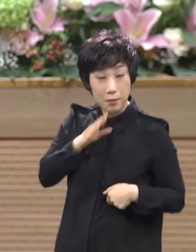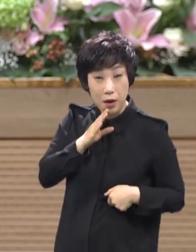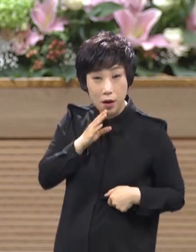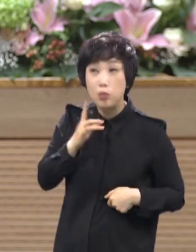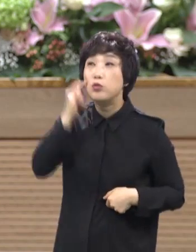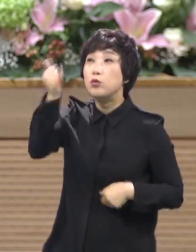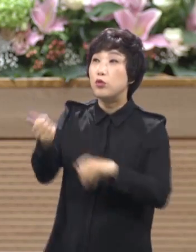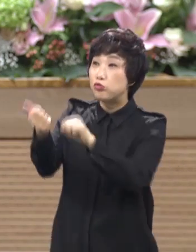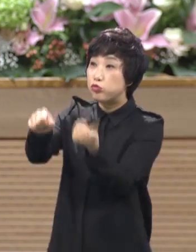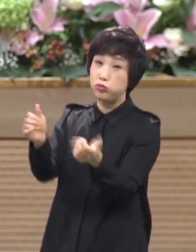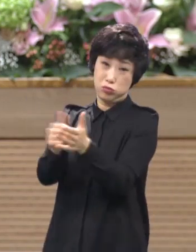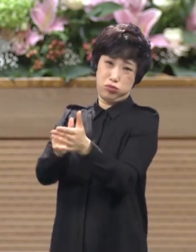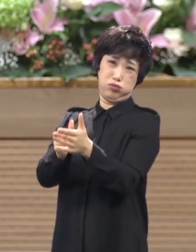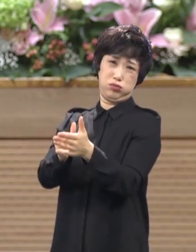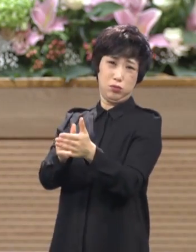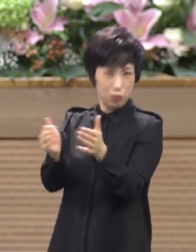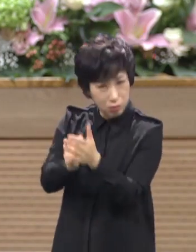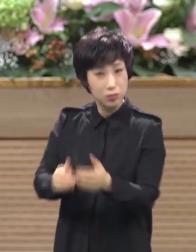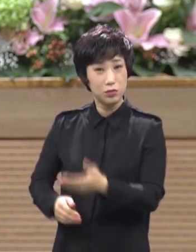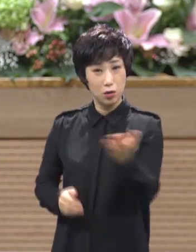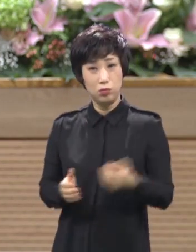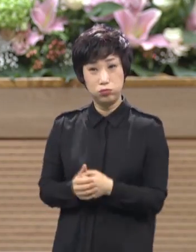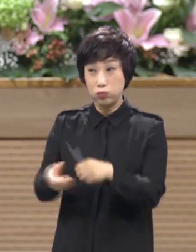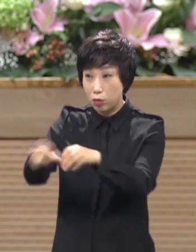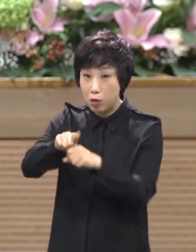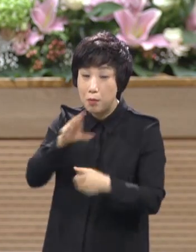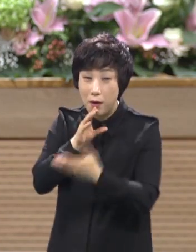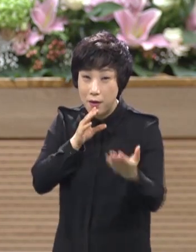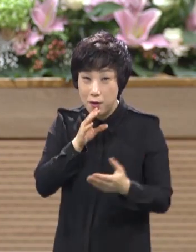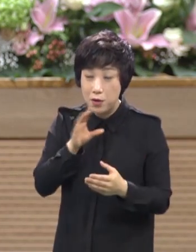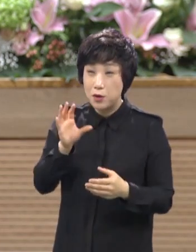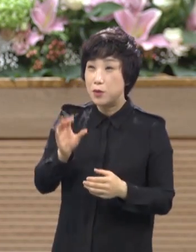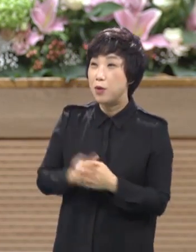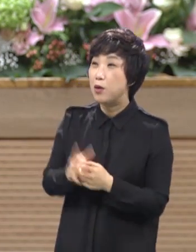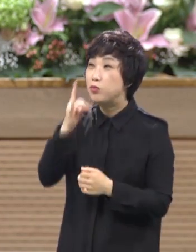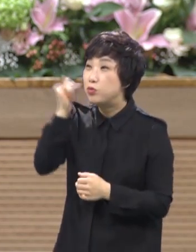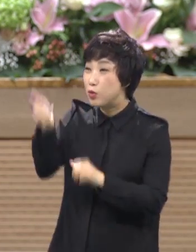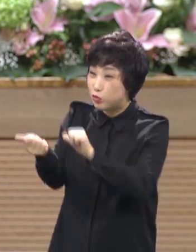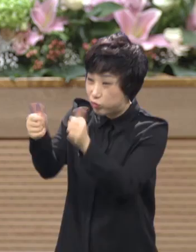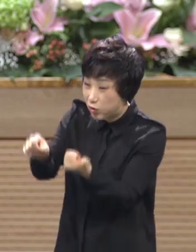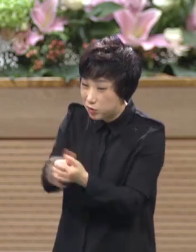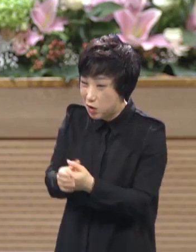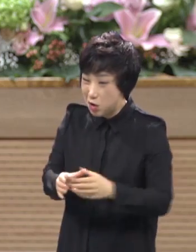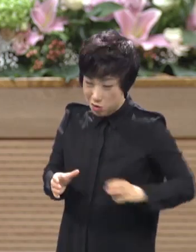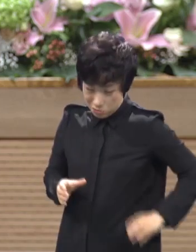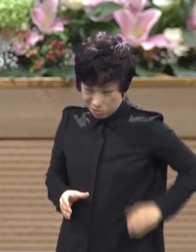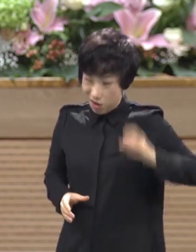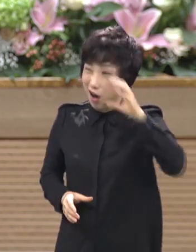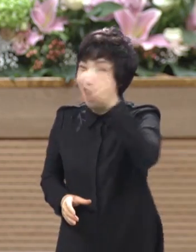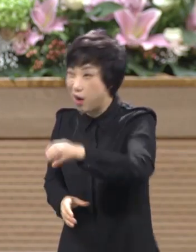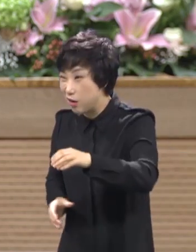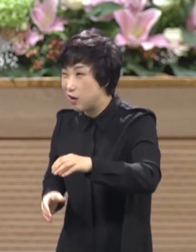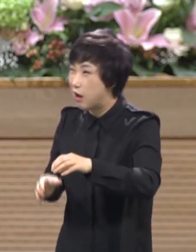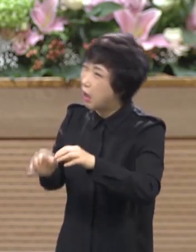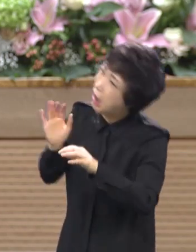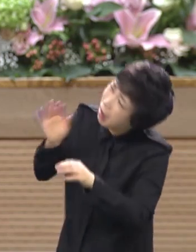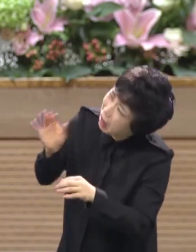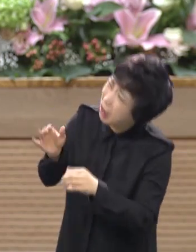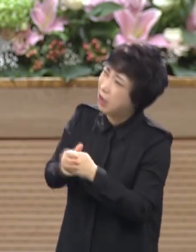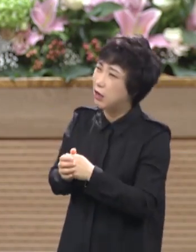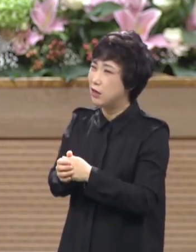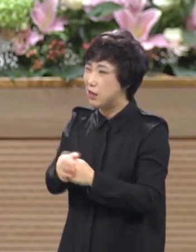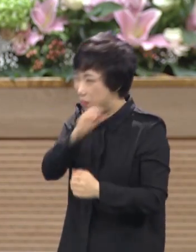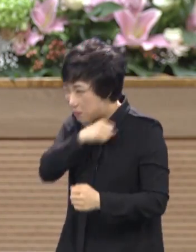죽으면 끝이야. 죽으면 끝. 아니 돈을 주머니다 하모니 죽은 사람 주머니다 늦은 들 무슨 소용이 있으며